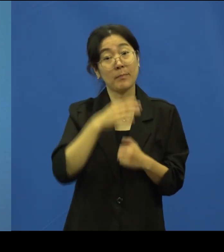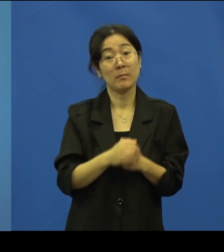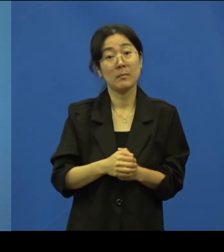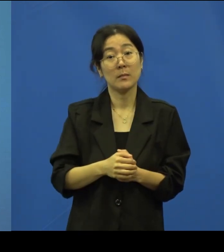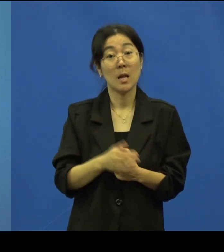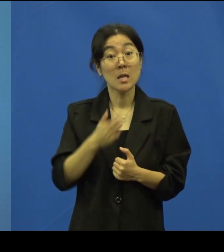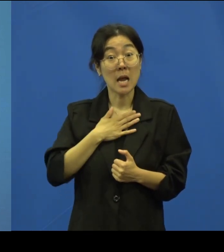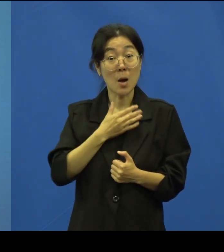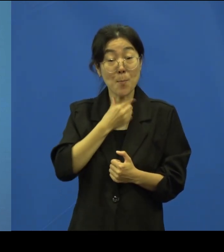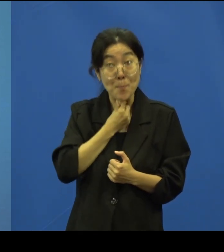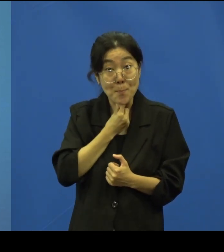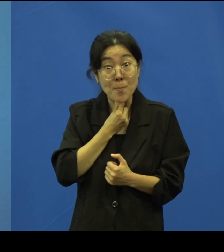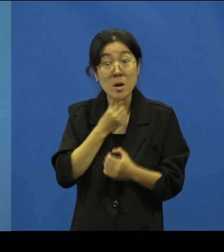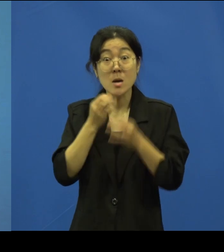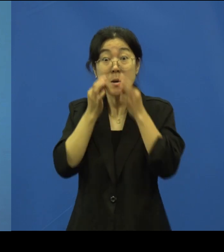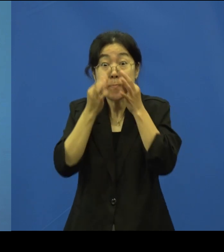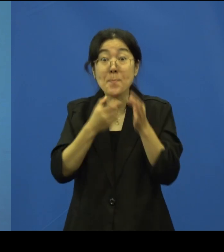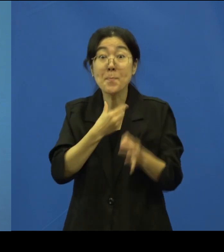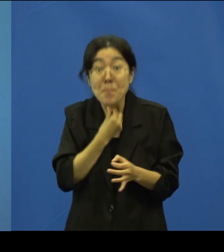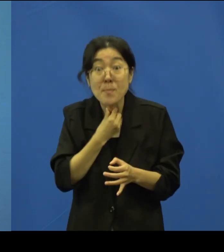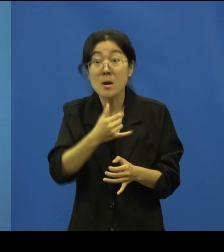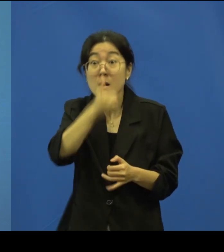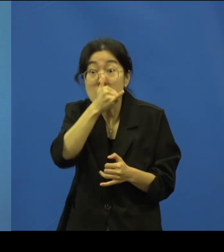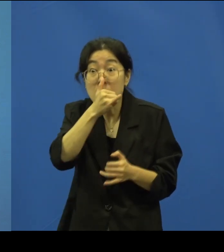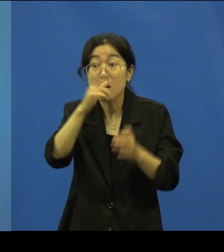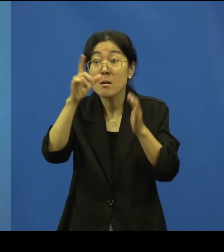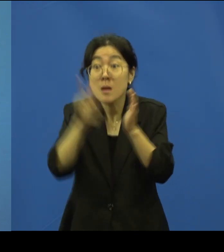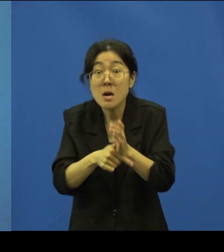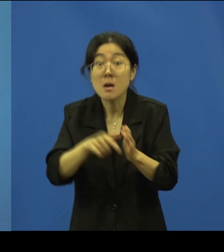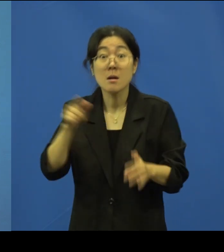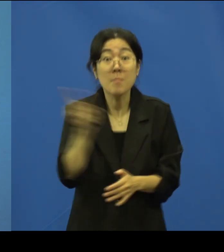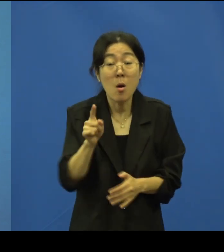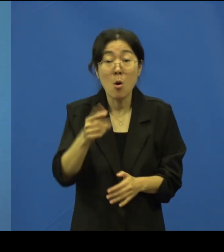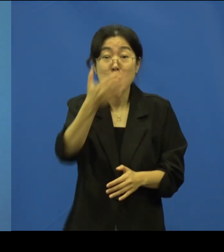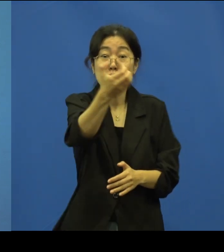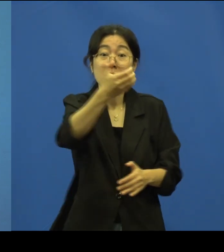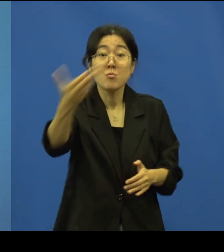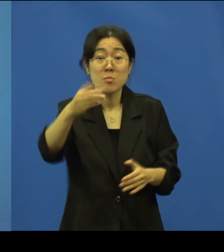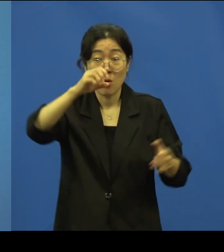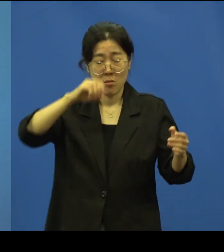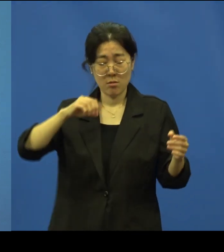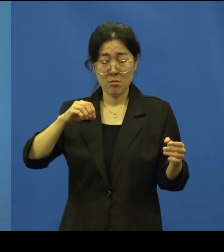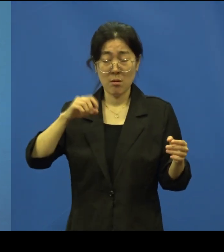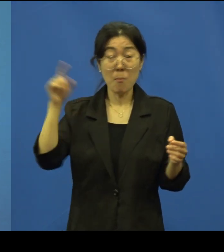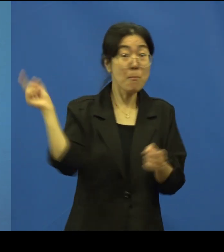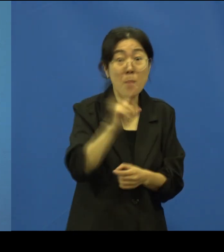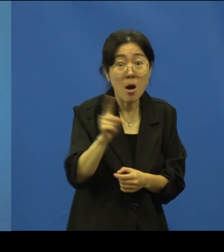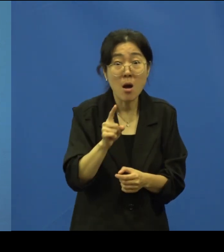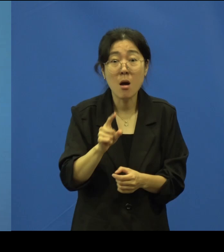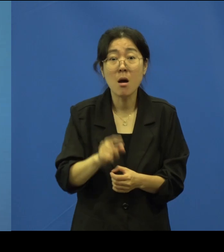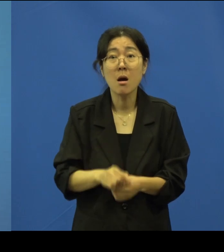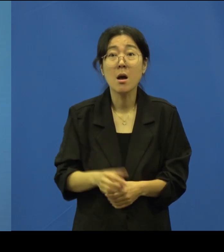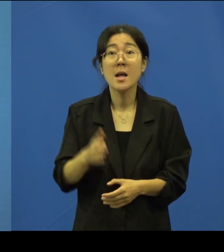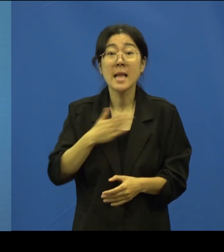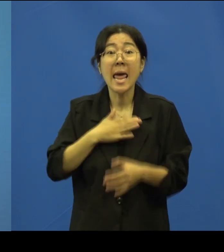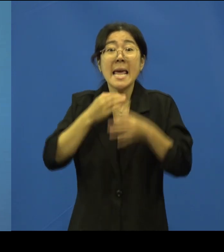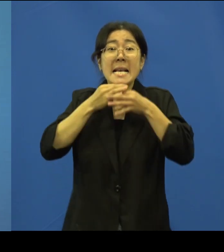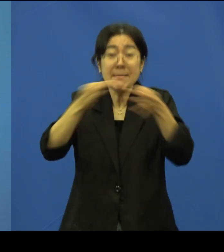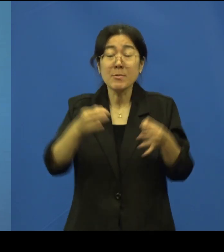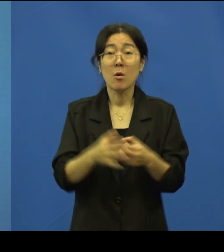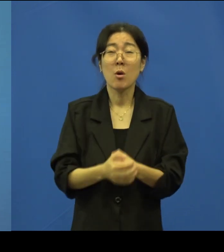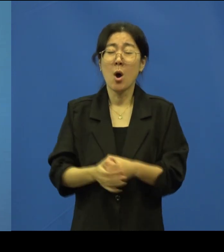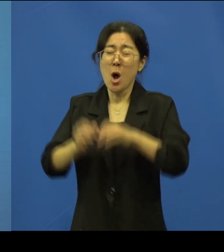무엇인가를 간구하는 기도에 대해서는 거의 99% 뭐라고 얘기하냐면 내